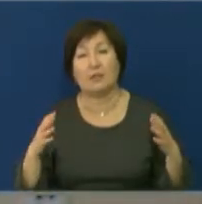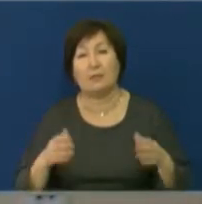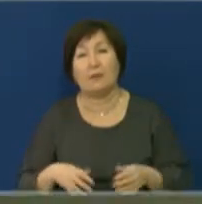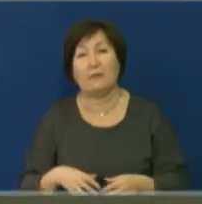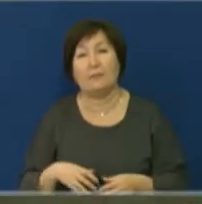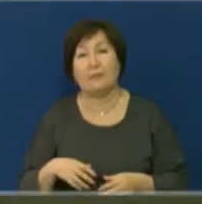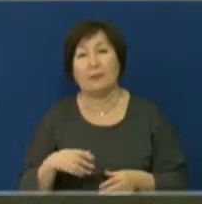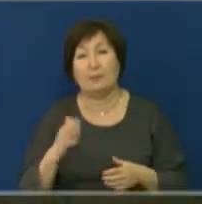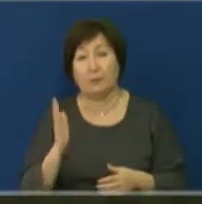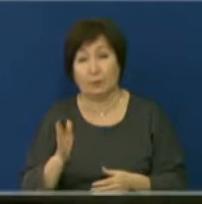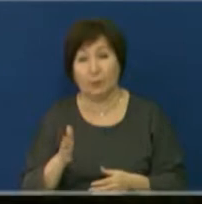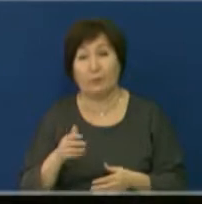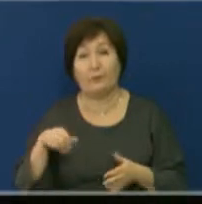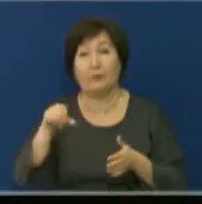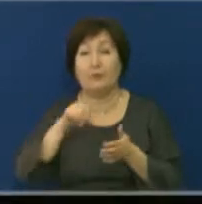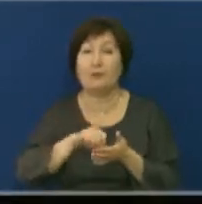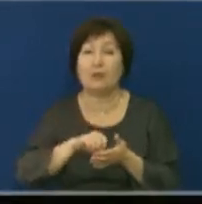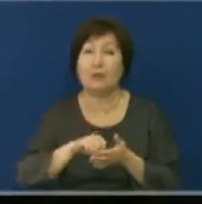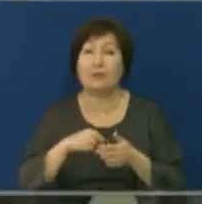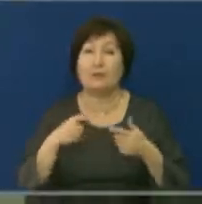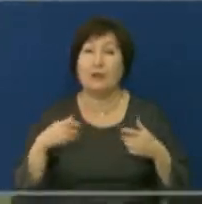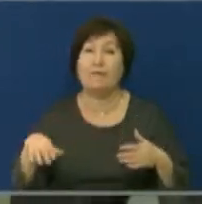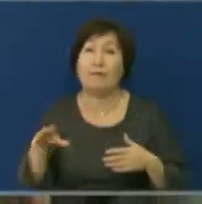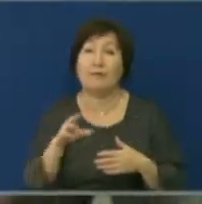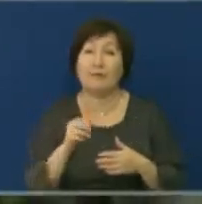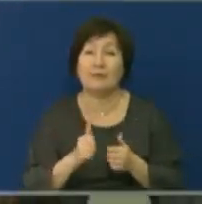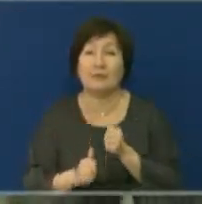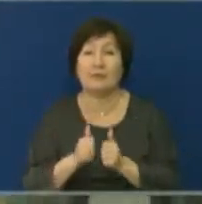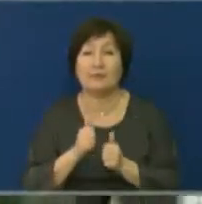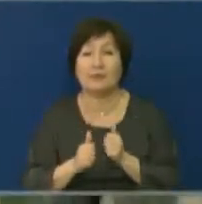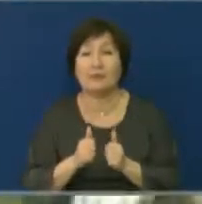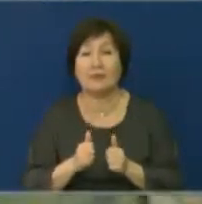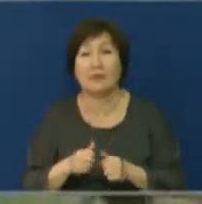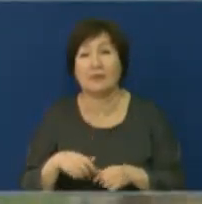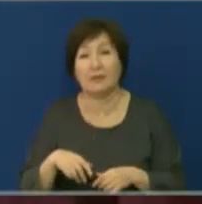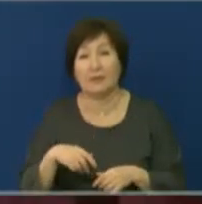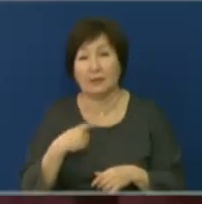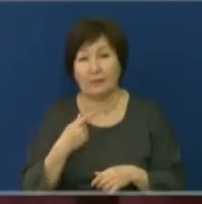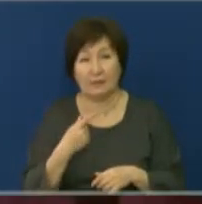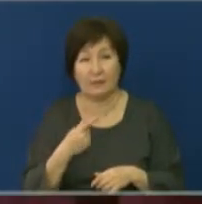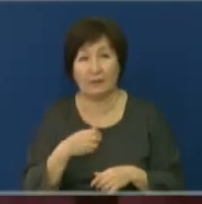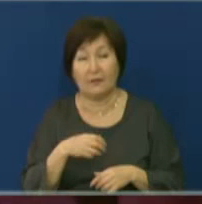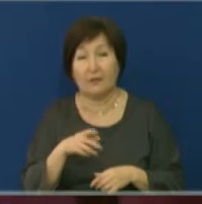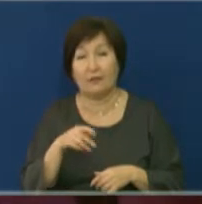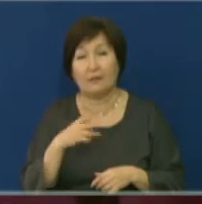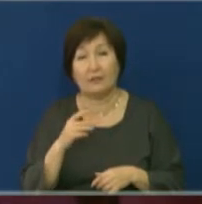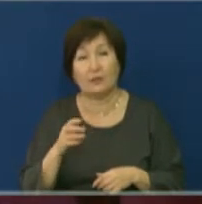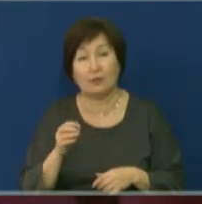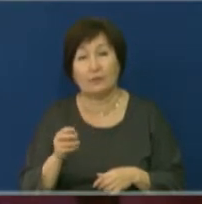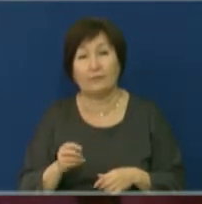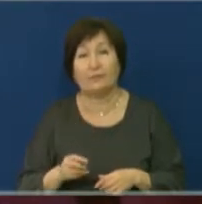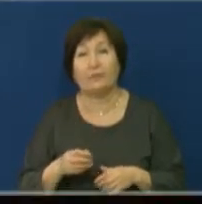них. Стоит отметить, спектакли оценили компетентное жюри во главе с заслуженным деятелем Республики Казахстан профессором